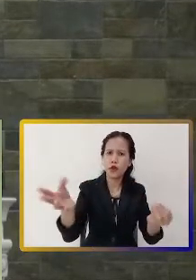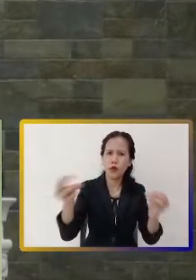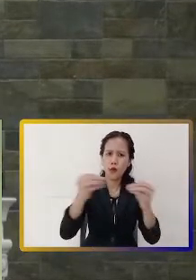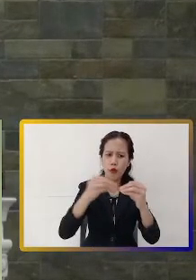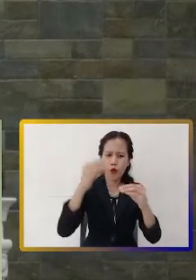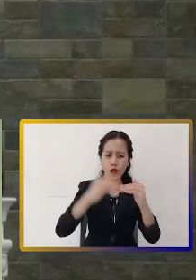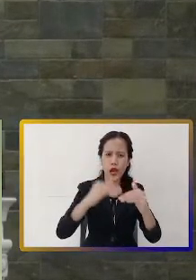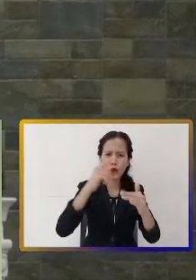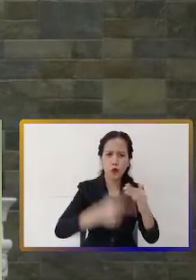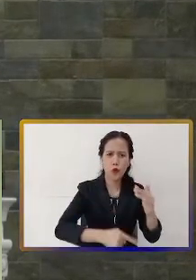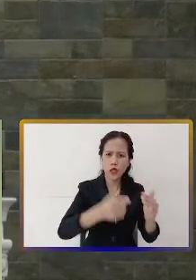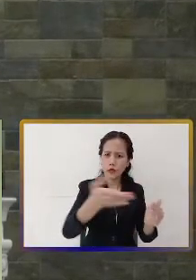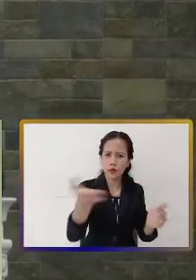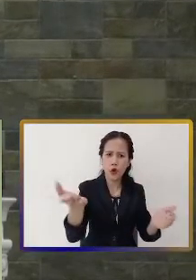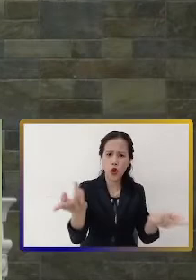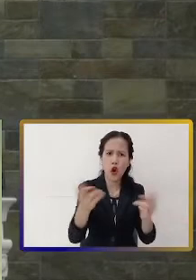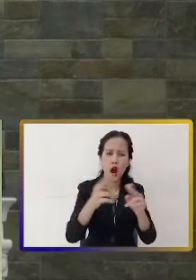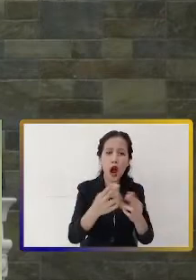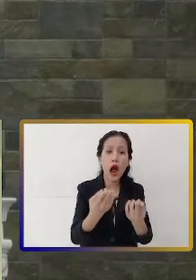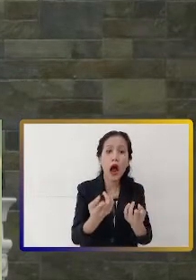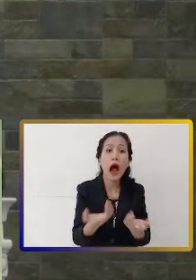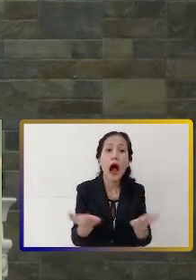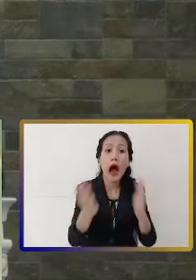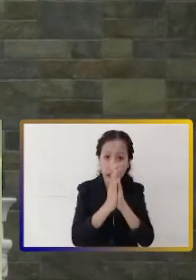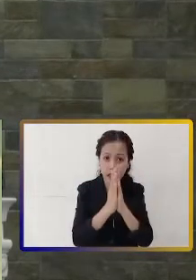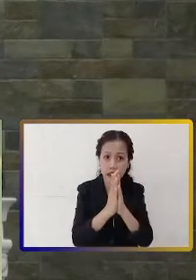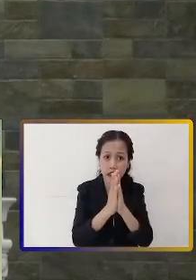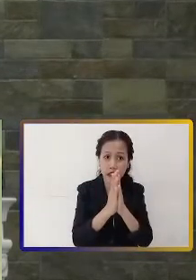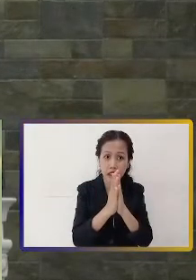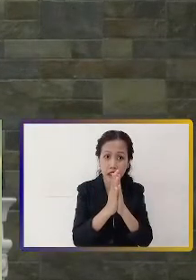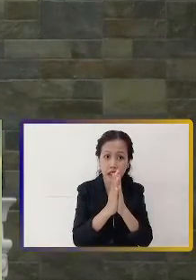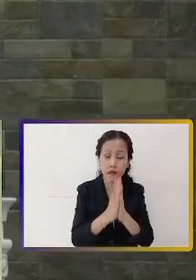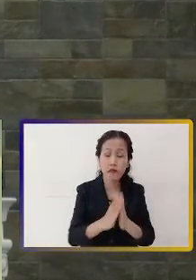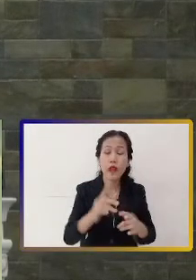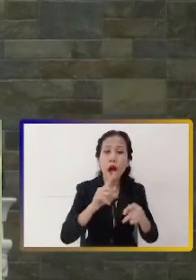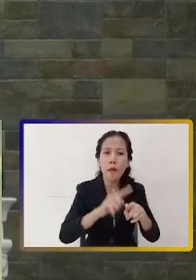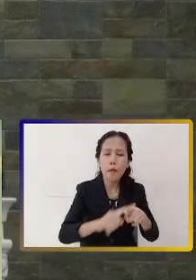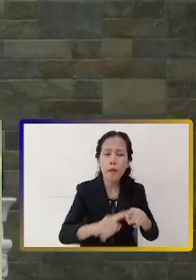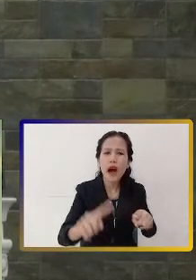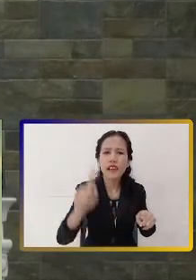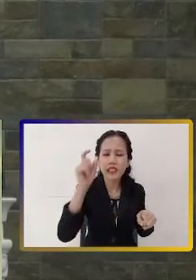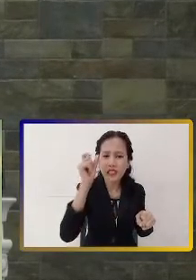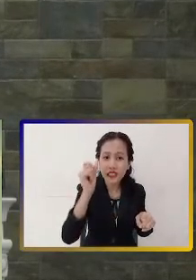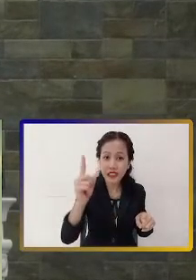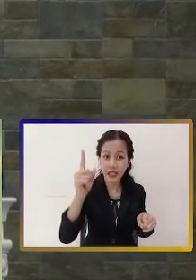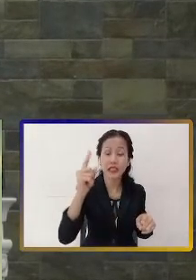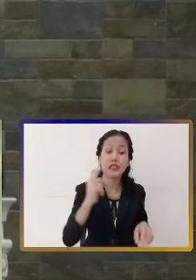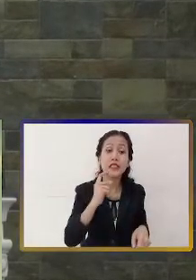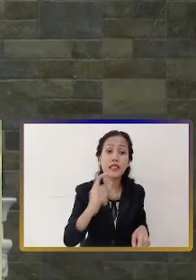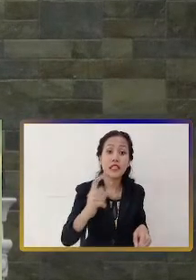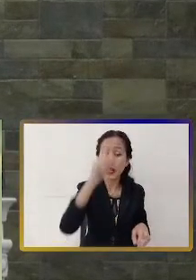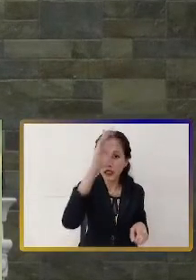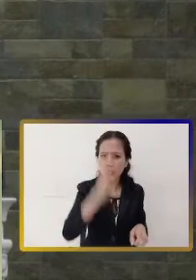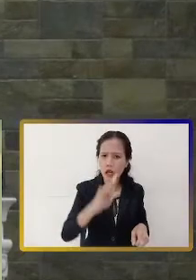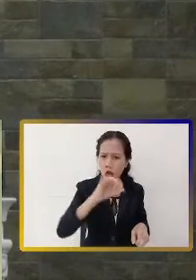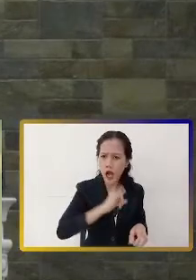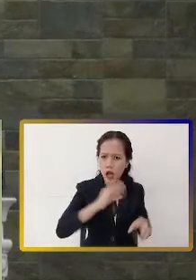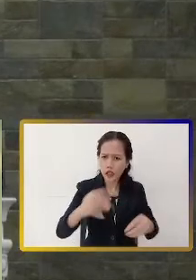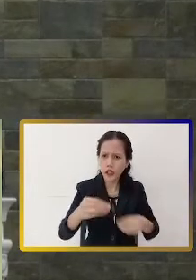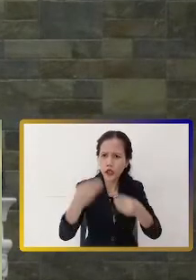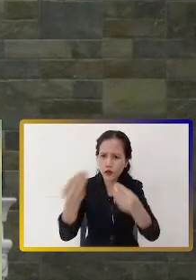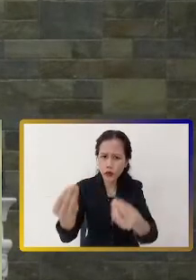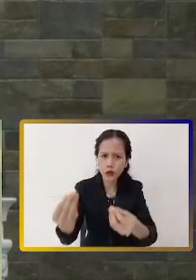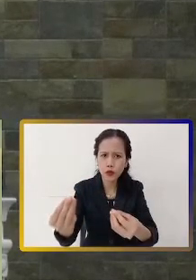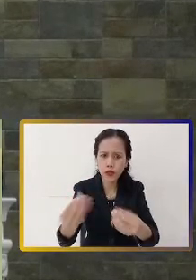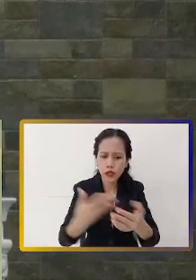No, this is not more than what Solomon asked. But ang sabi ng Panginoon, I will give you what you did